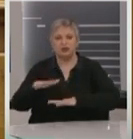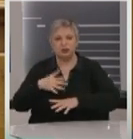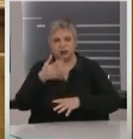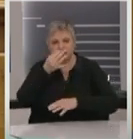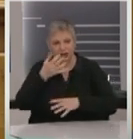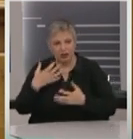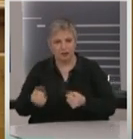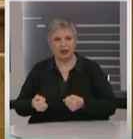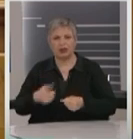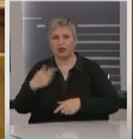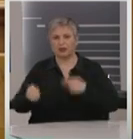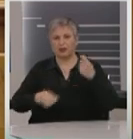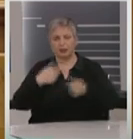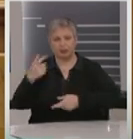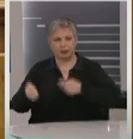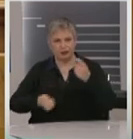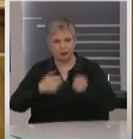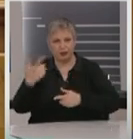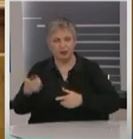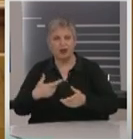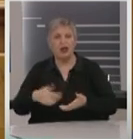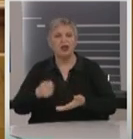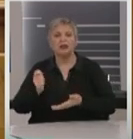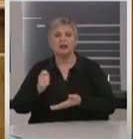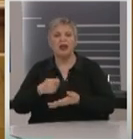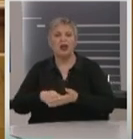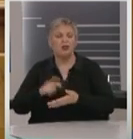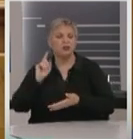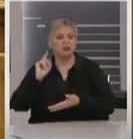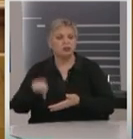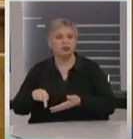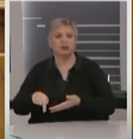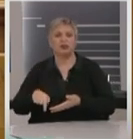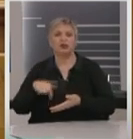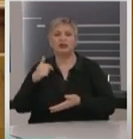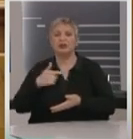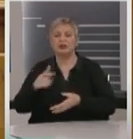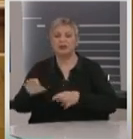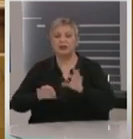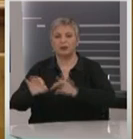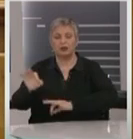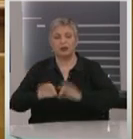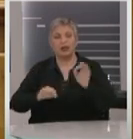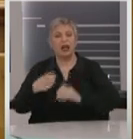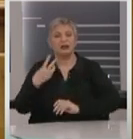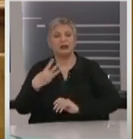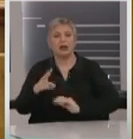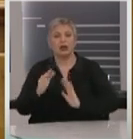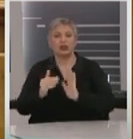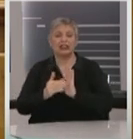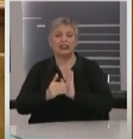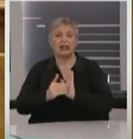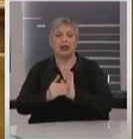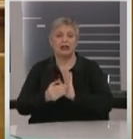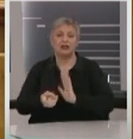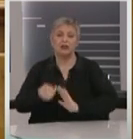μεγάλη σπατάλη, να χτυπήσουμε τη μεγάλη φοροδιαφυγή και να αυξήσουμε την απασχόληση κατά 300.000 νέες θέσεις και